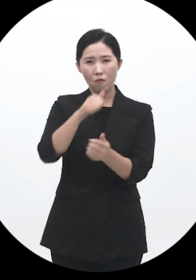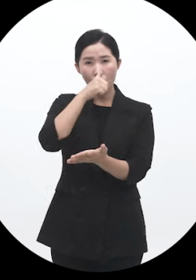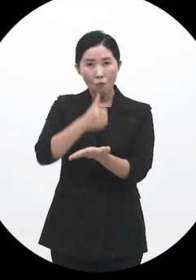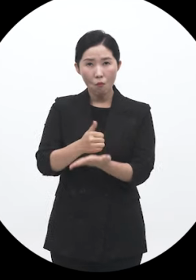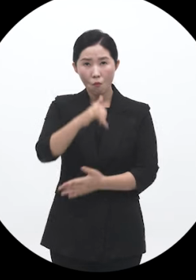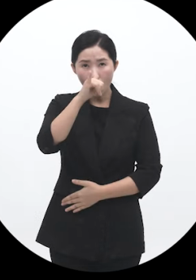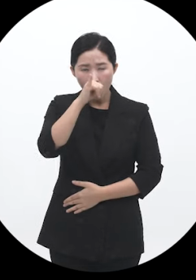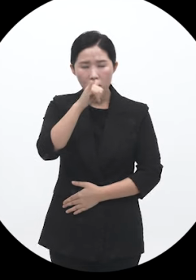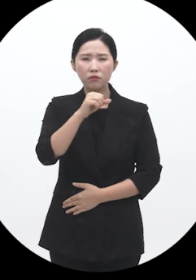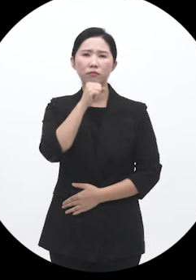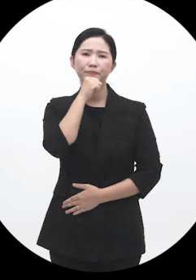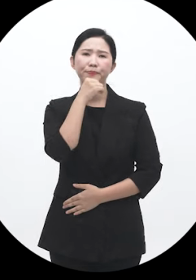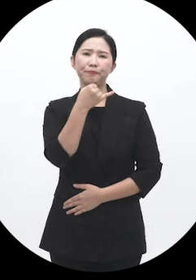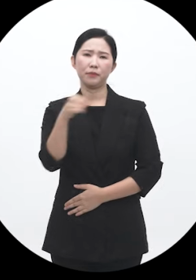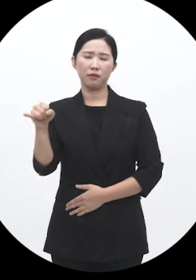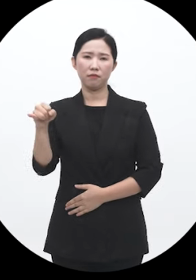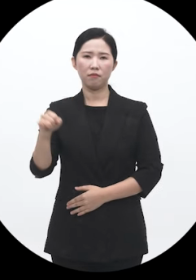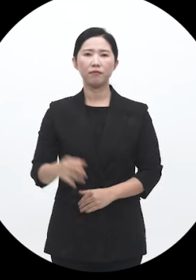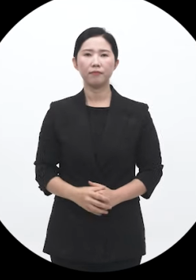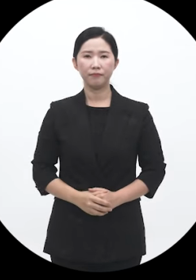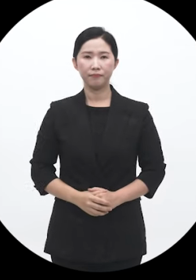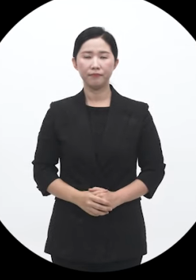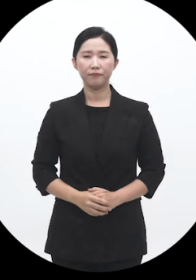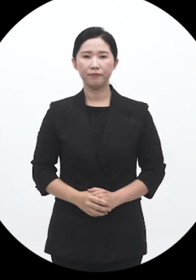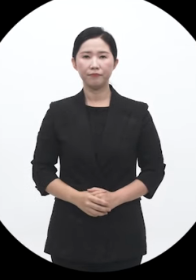사항이 반영된다는 점입니다.